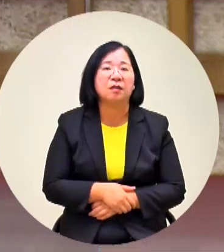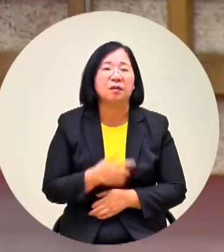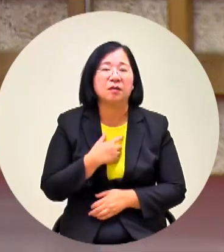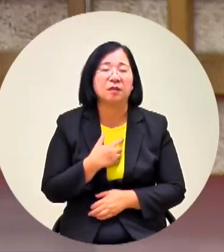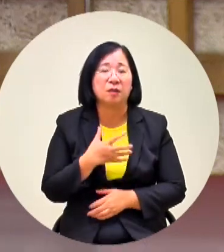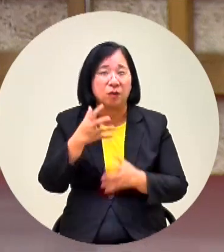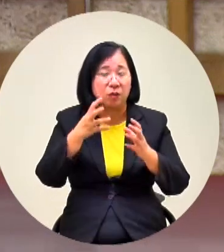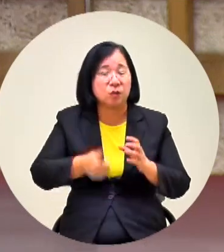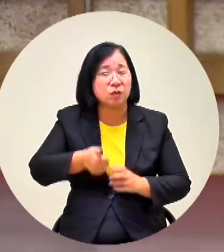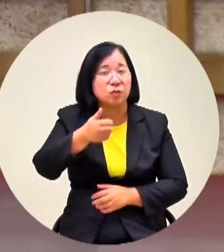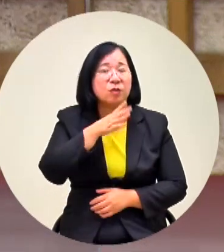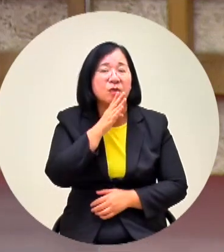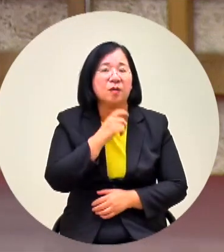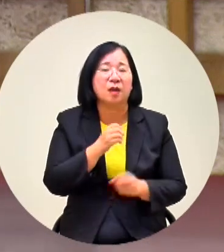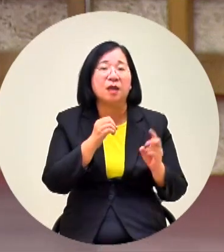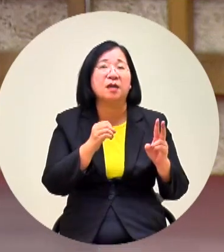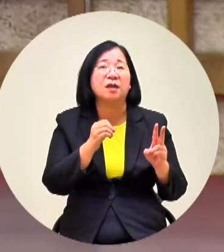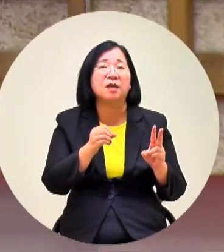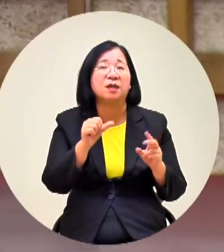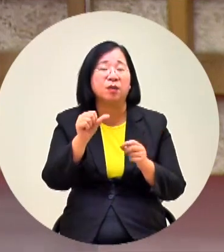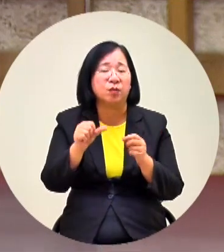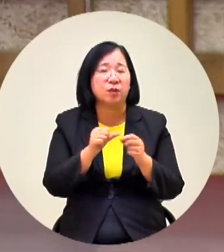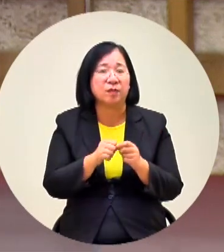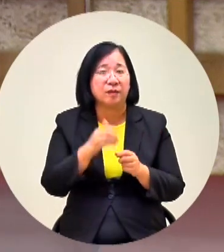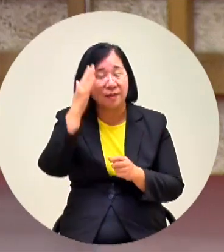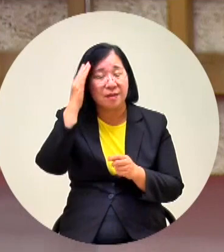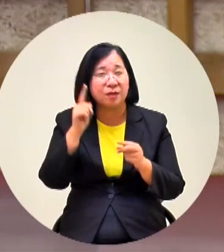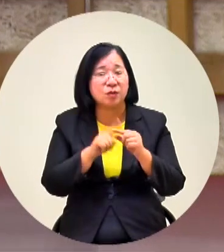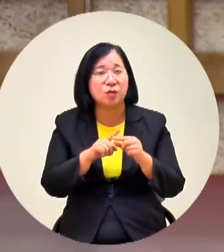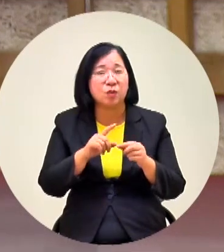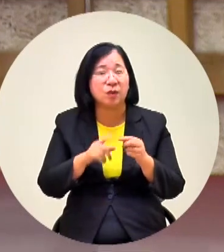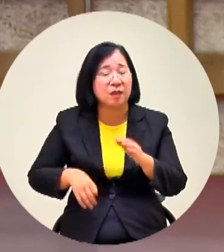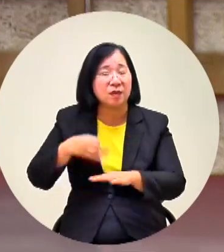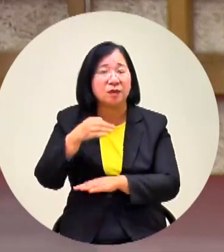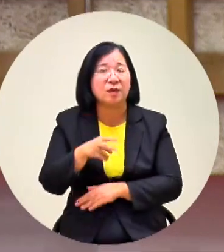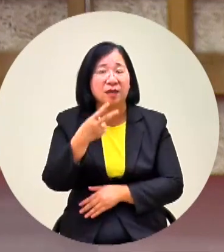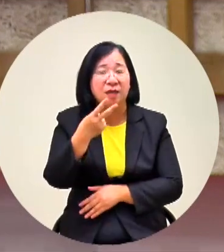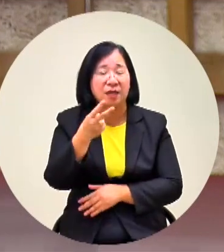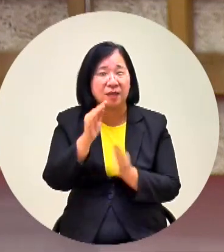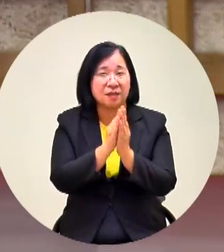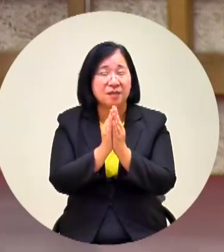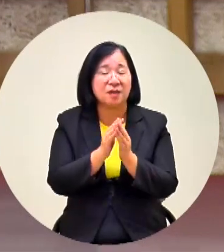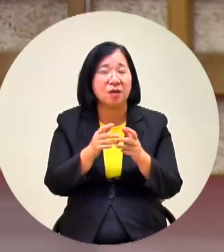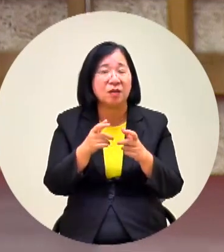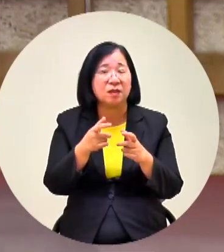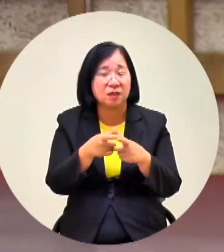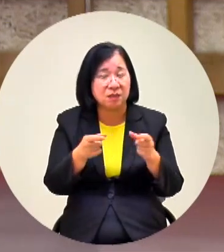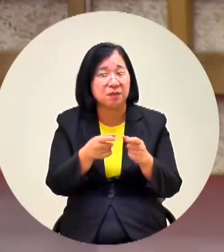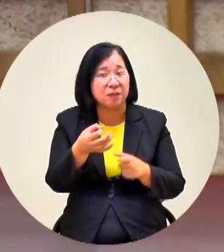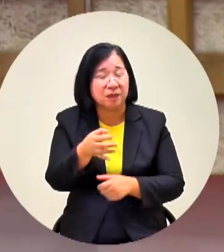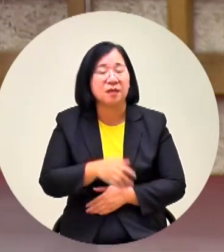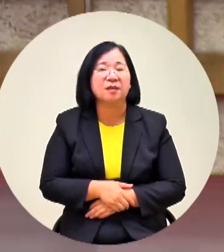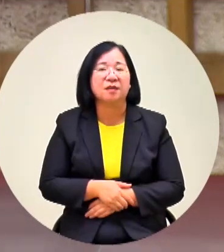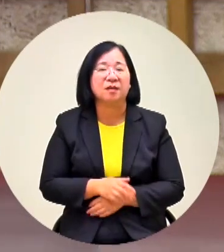中和，要投入2兆日元，民间募资240兆日元，全力推动氢能的发展。这是全